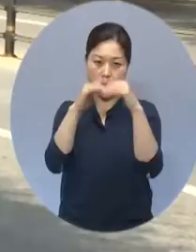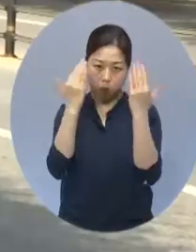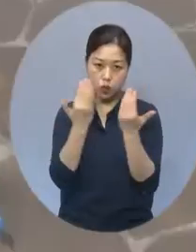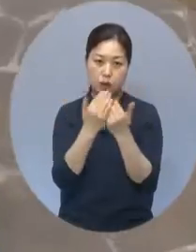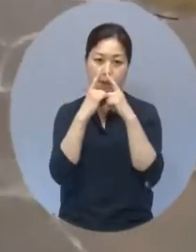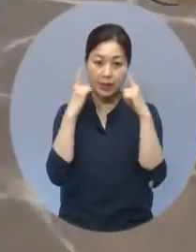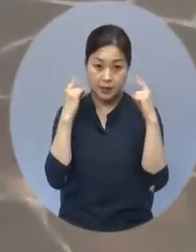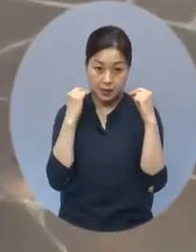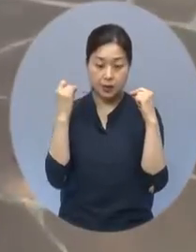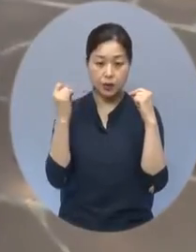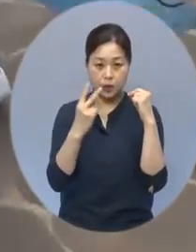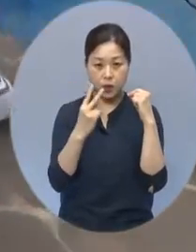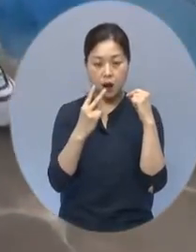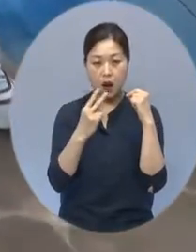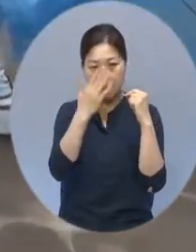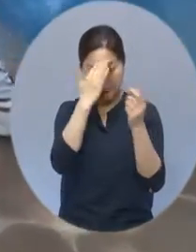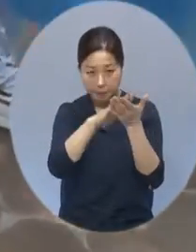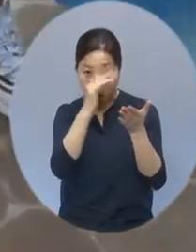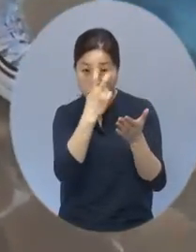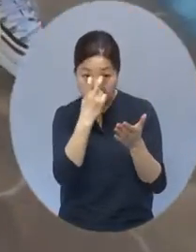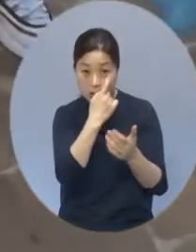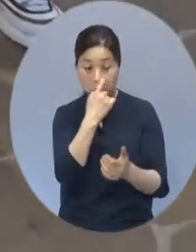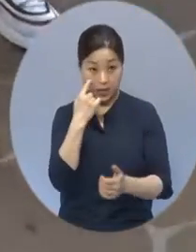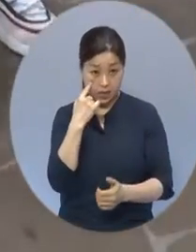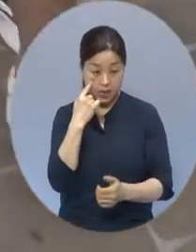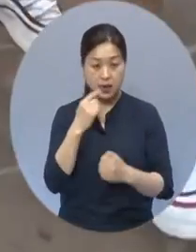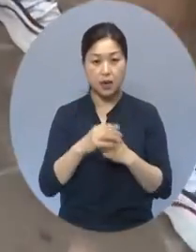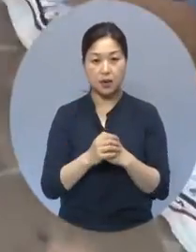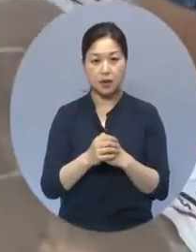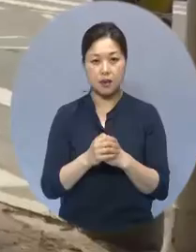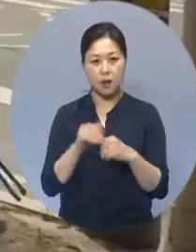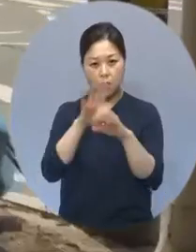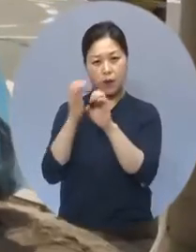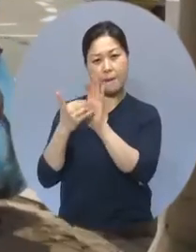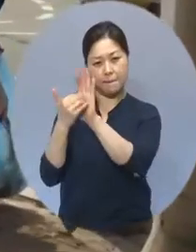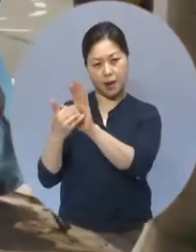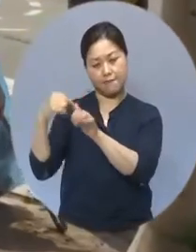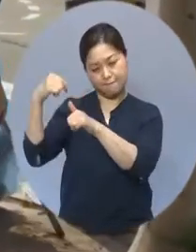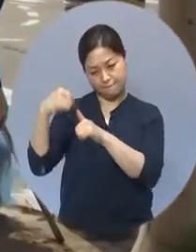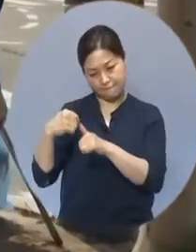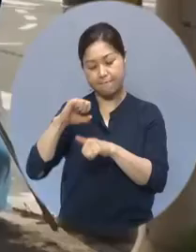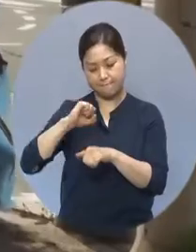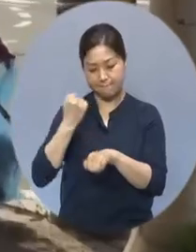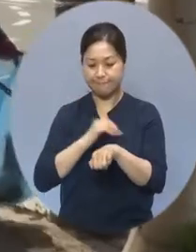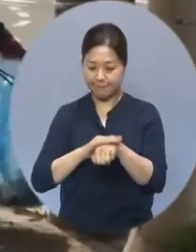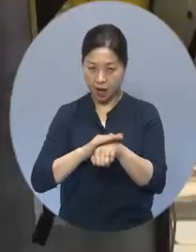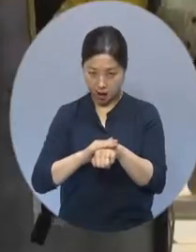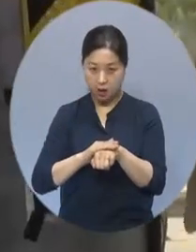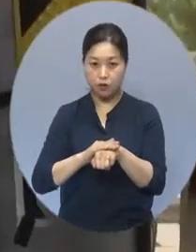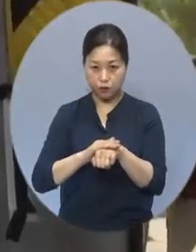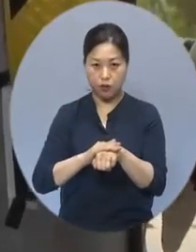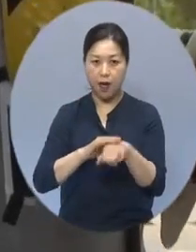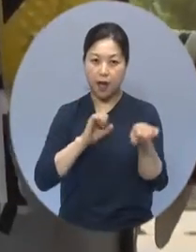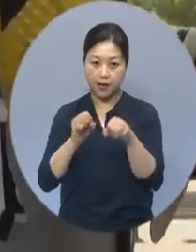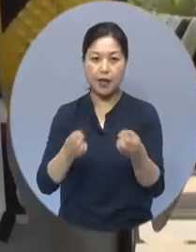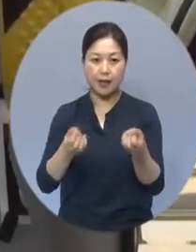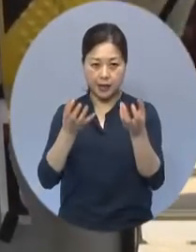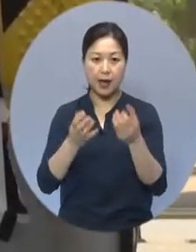착용하고 발열 검사를 진행하는 등 방역수칙을 철저히 준수한 가운데 진행됐습니다.